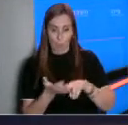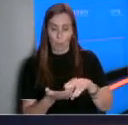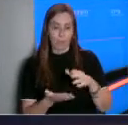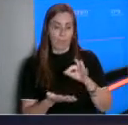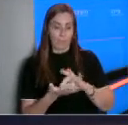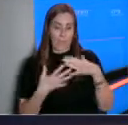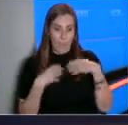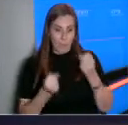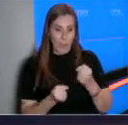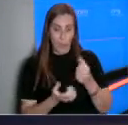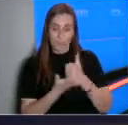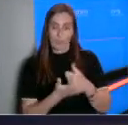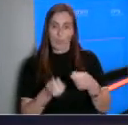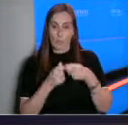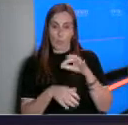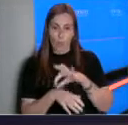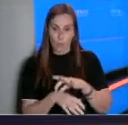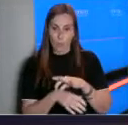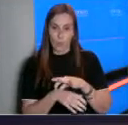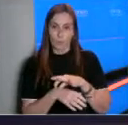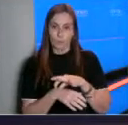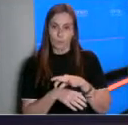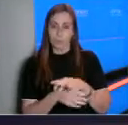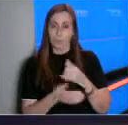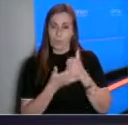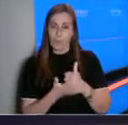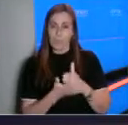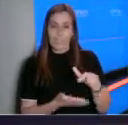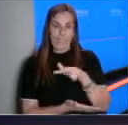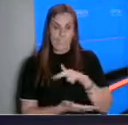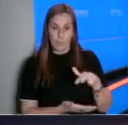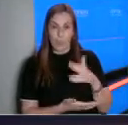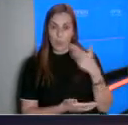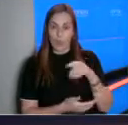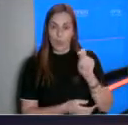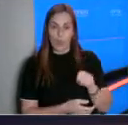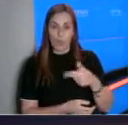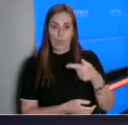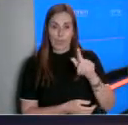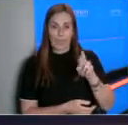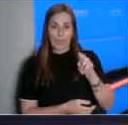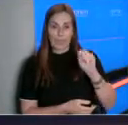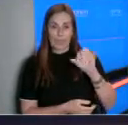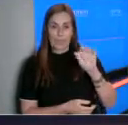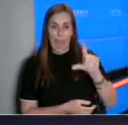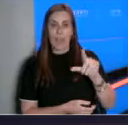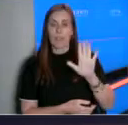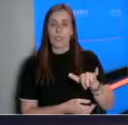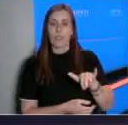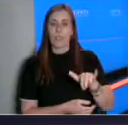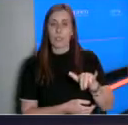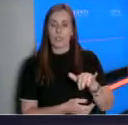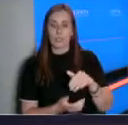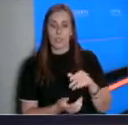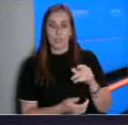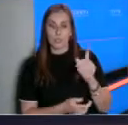משרד בריאות, נציגי ארגוני הרופאים, נציגי ציבור, הייתה השופטת גרסטל לפני שנה, יש אתיקנים.